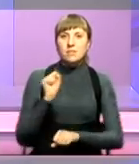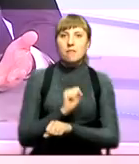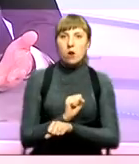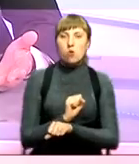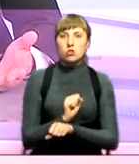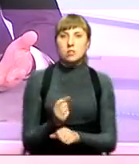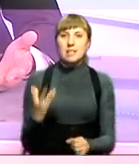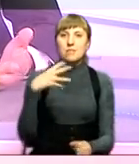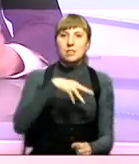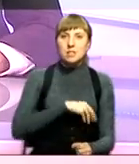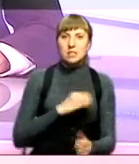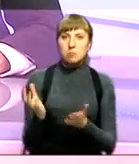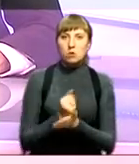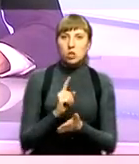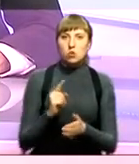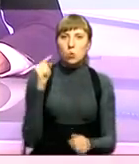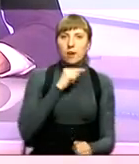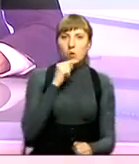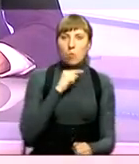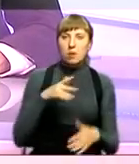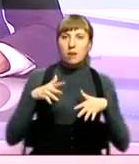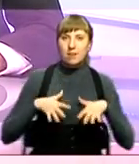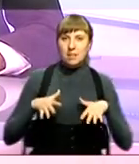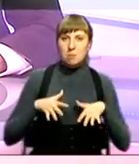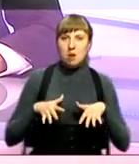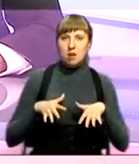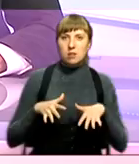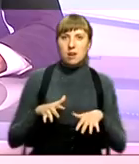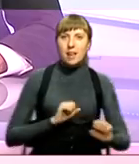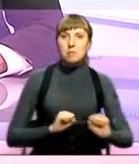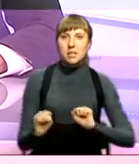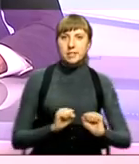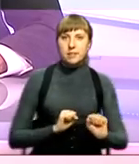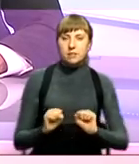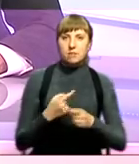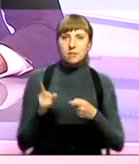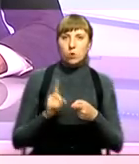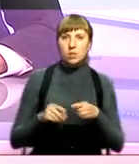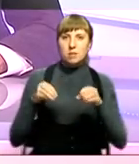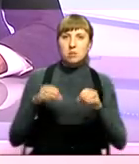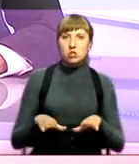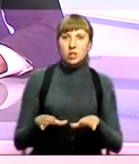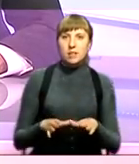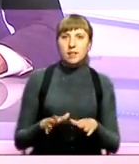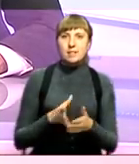инвестиции. То есть получается, что экономика Крыма административным вот этим вот решением